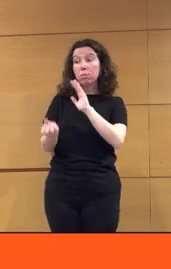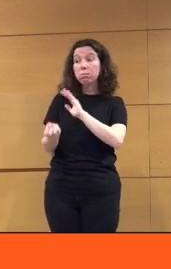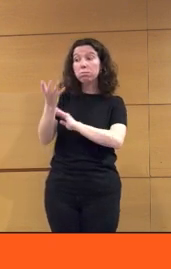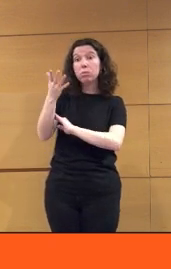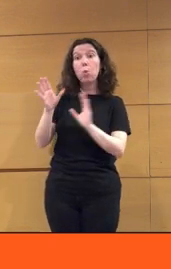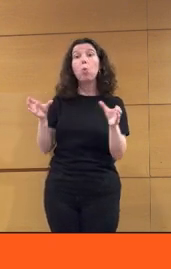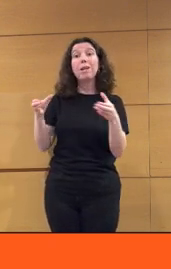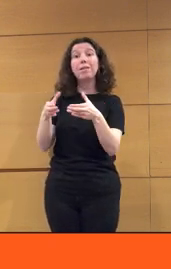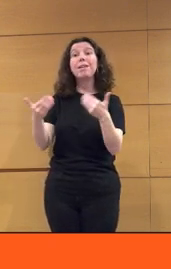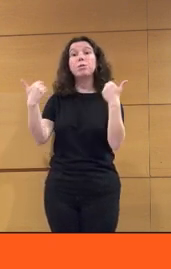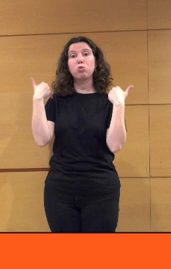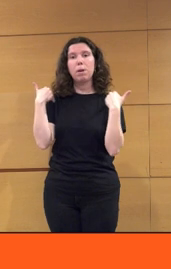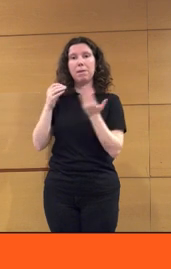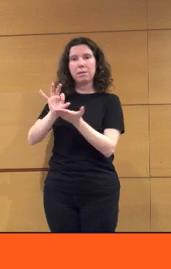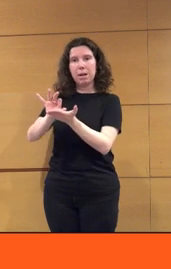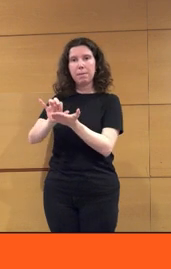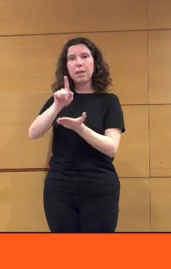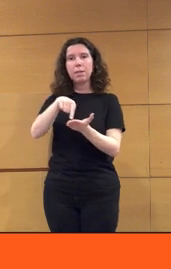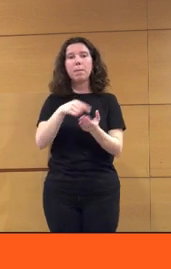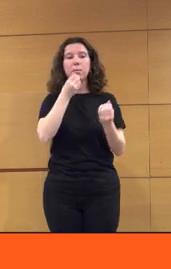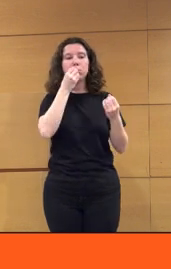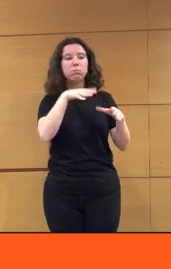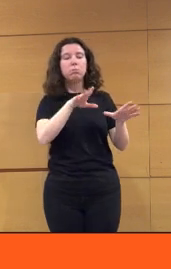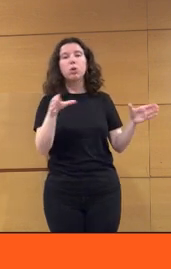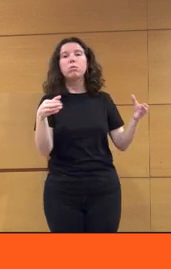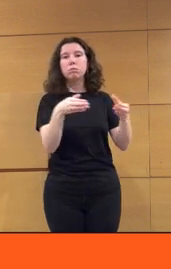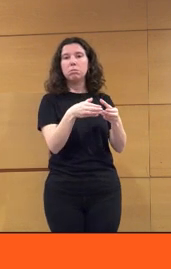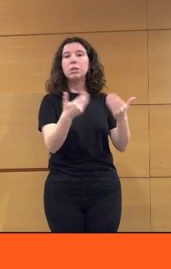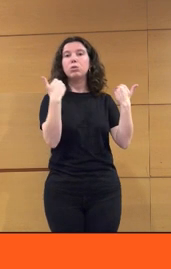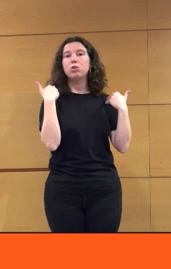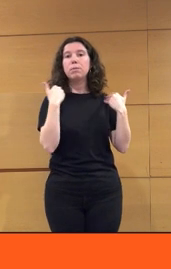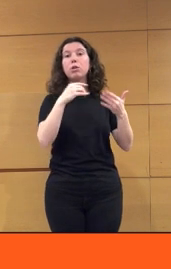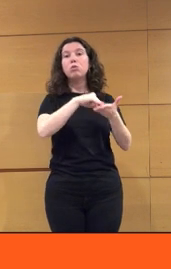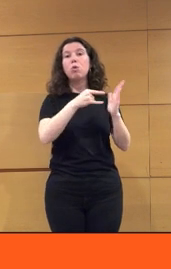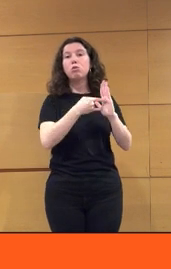dels serveis i les unitats responsables de solucions tecnològiques.